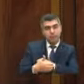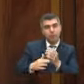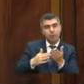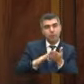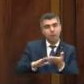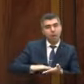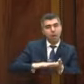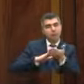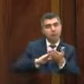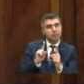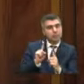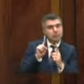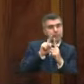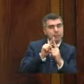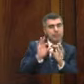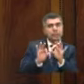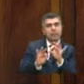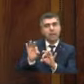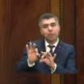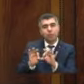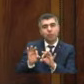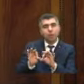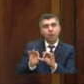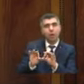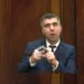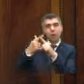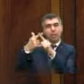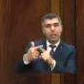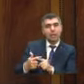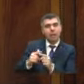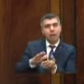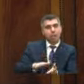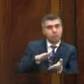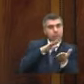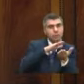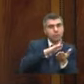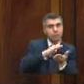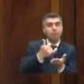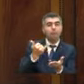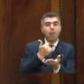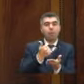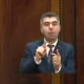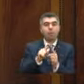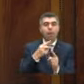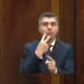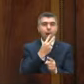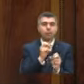وما الاستراتيجيات والسياسات الاجتماعية والميزانيات المرصودة لها إلا دليل راسخ على ذلك، مع التذكير بأن القفزة